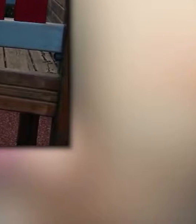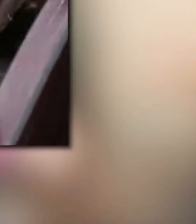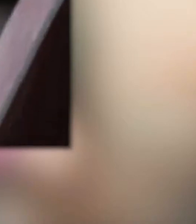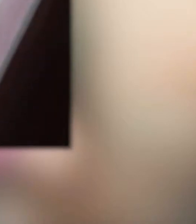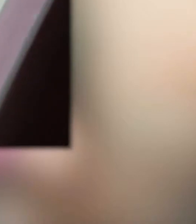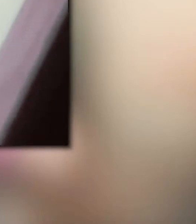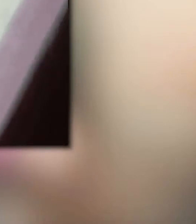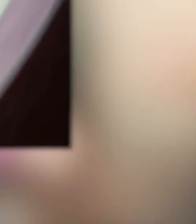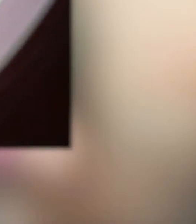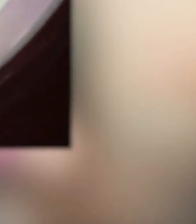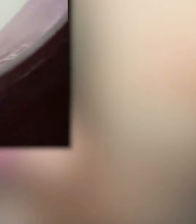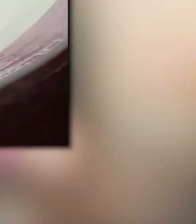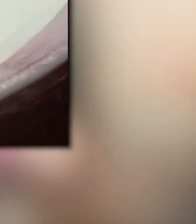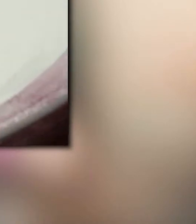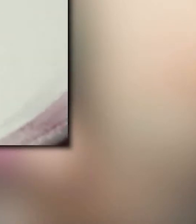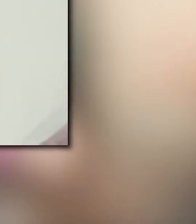Allez, bravo.